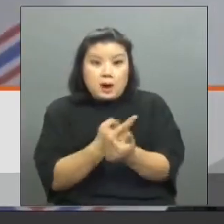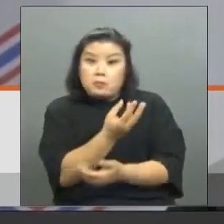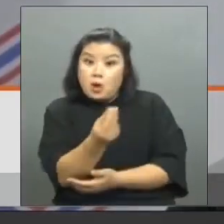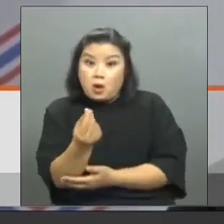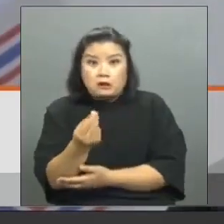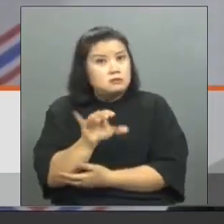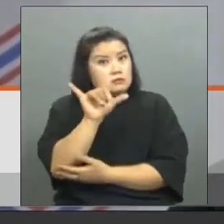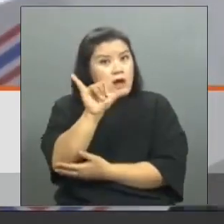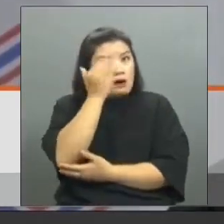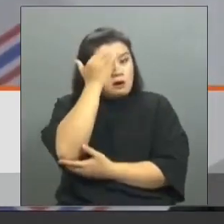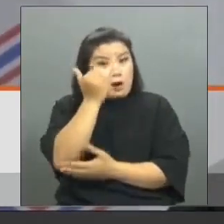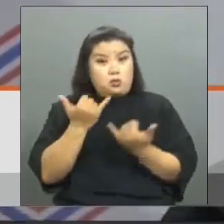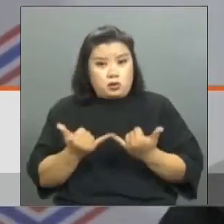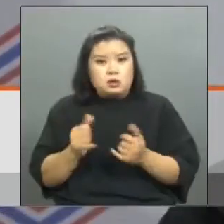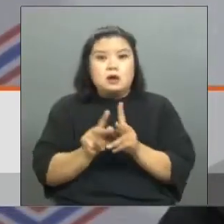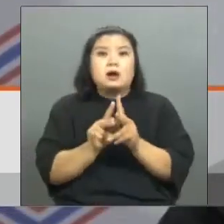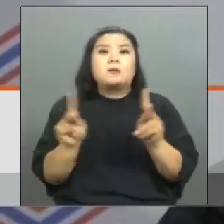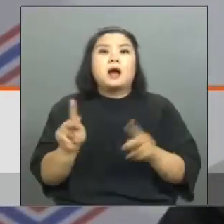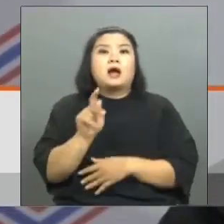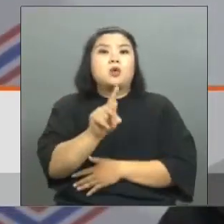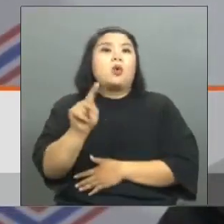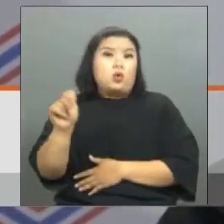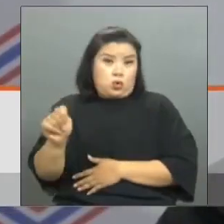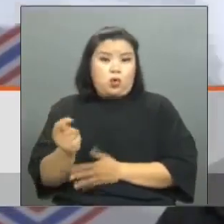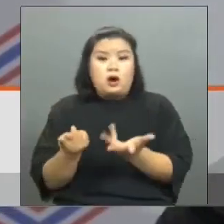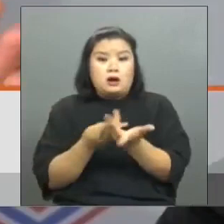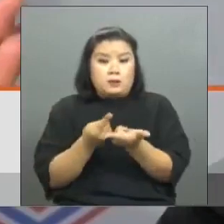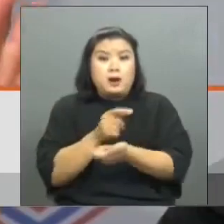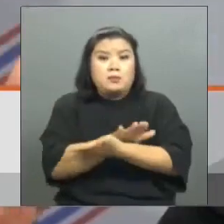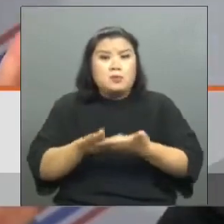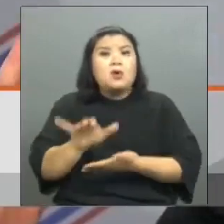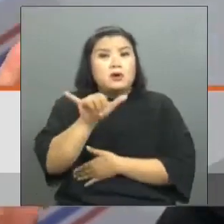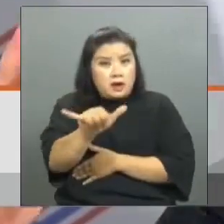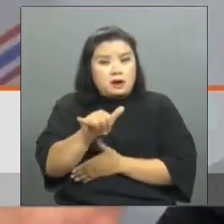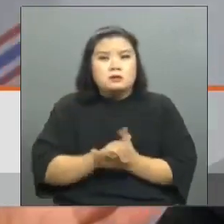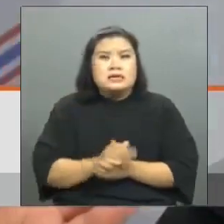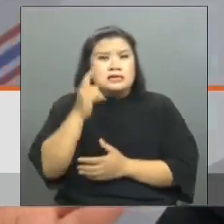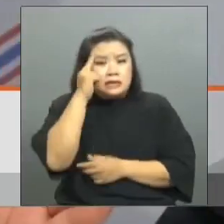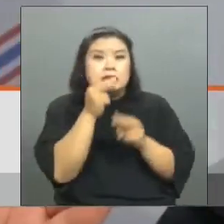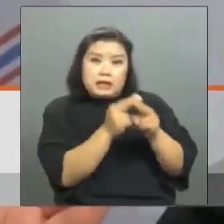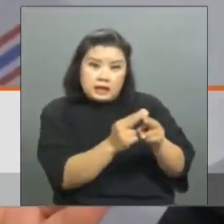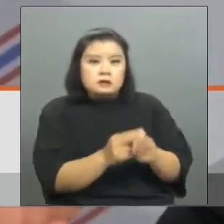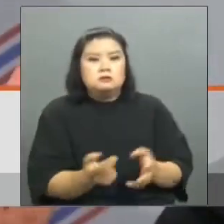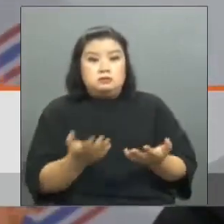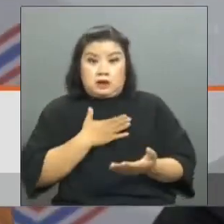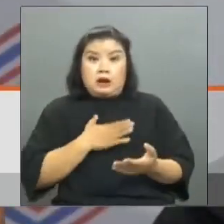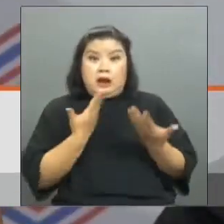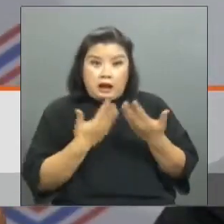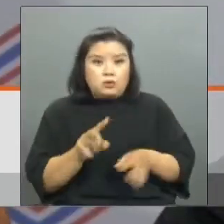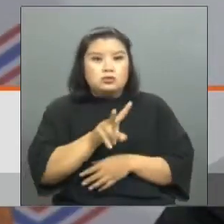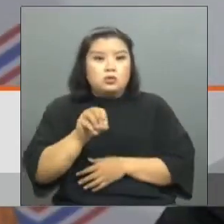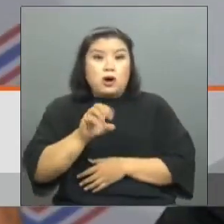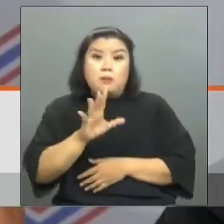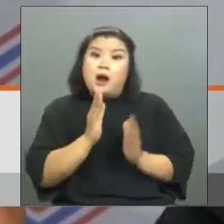ราะกกต.ยังไม่เสร็จสิ้นขบวนการใช่ไหมครับเพราะฉะนั้นจะมาพูดว่าได้เสียงเท่าไหร่แล้วอะไรอย่างไร